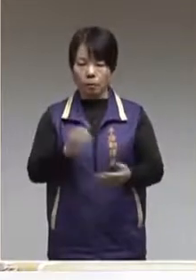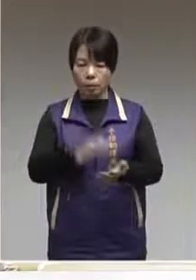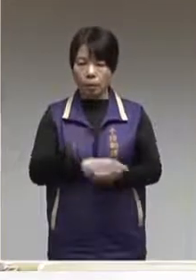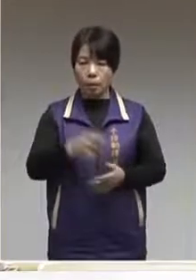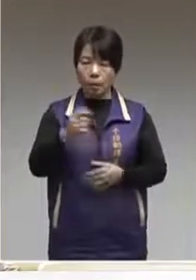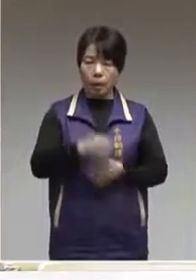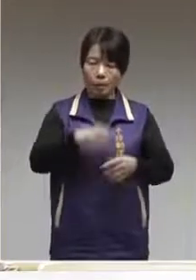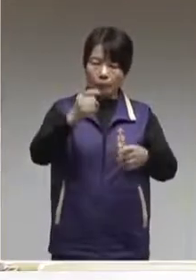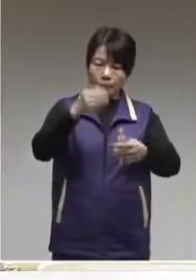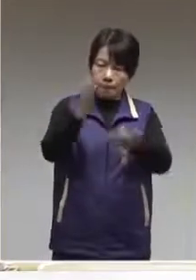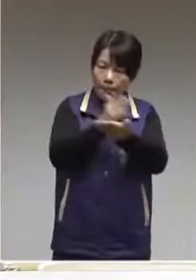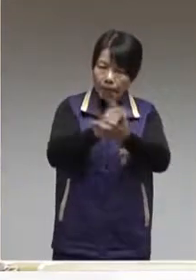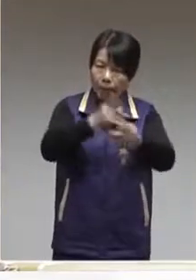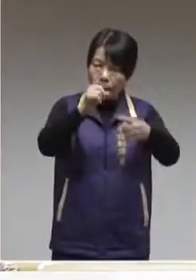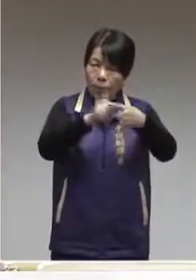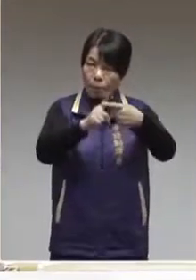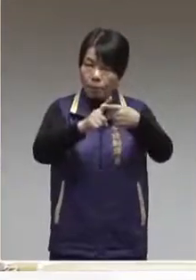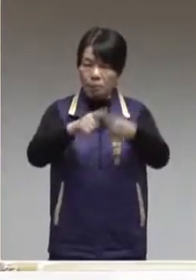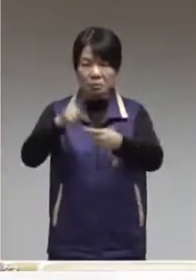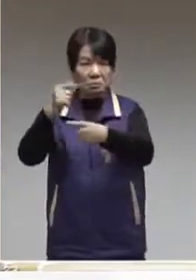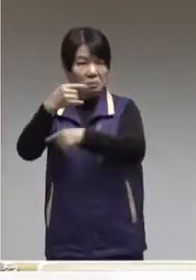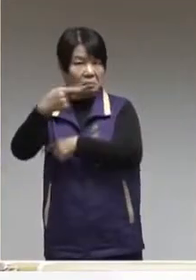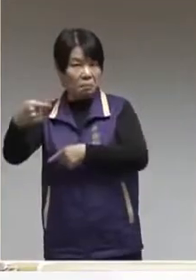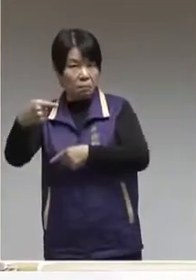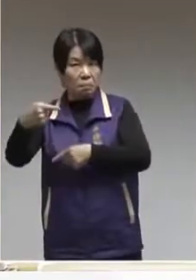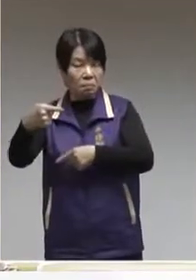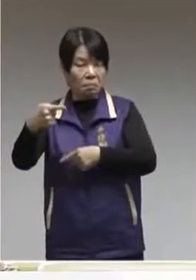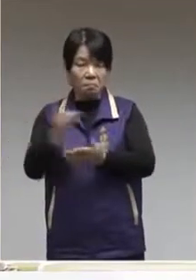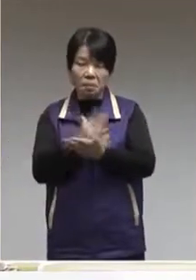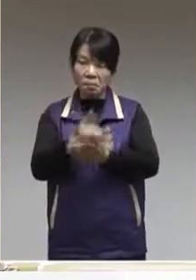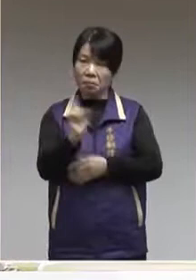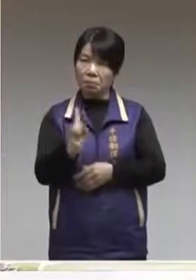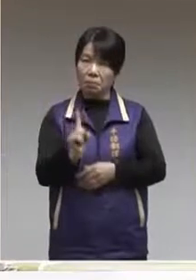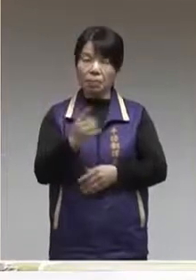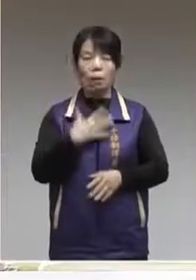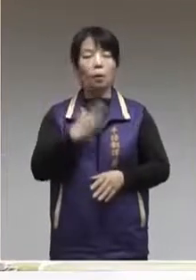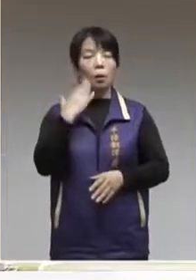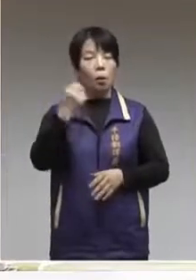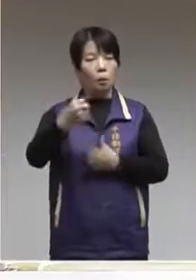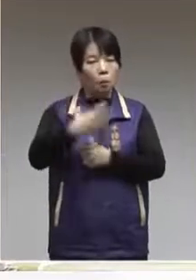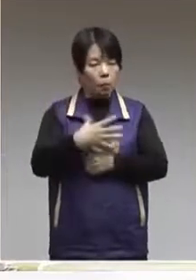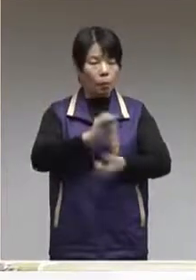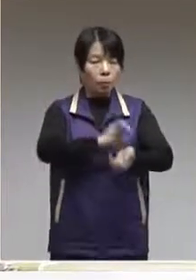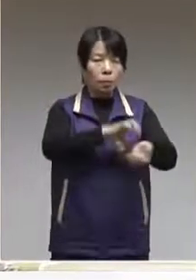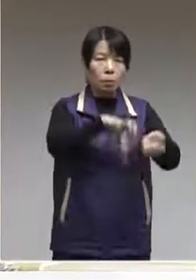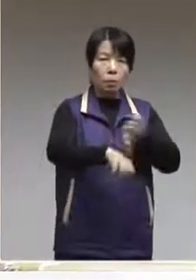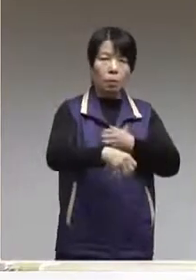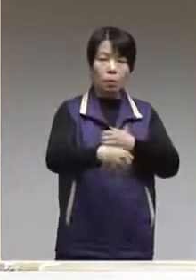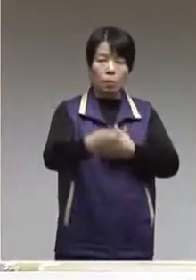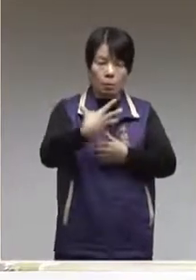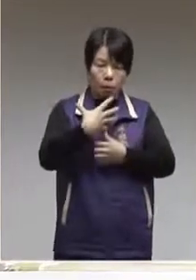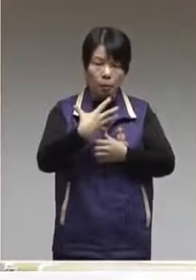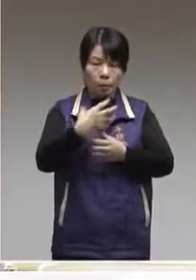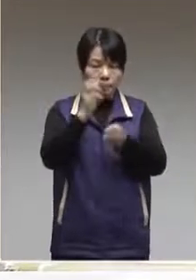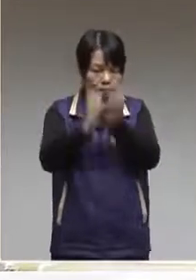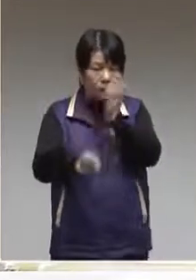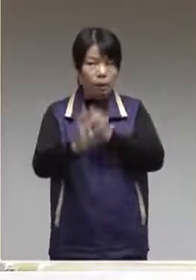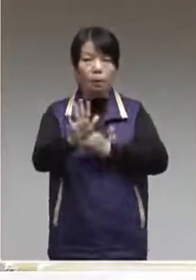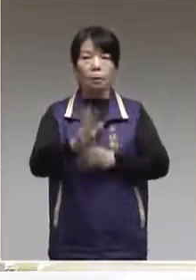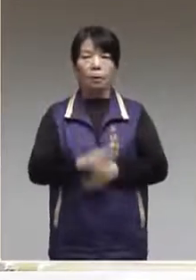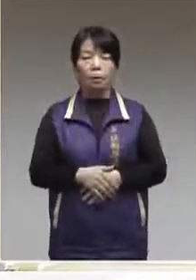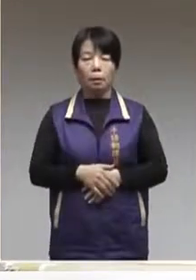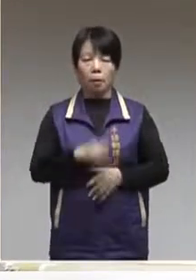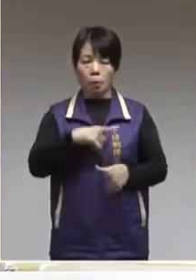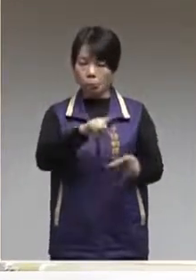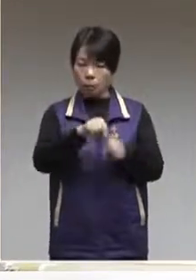阴性。那这部分的话，恐怕我们在接获医疗院所这边检验阳性的通报的时候，我们也